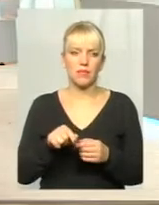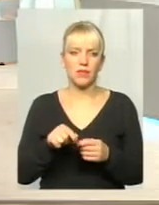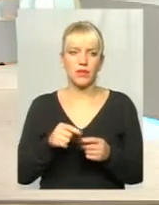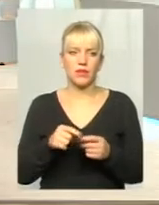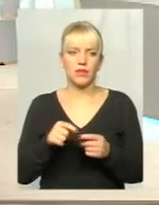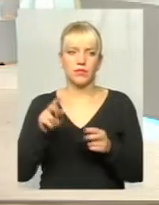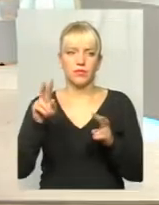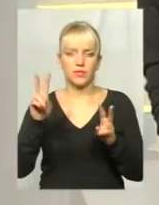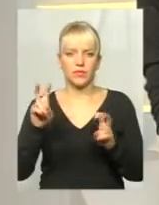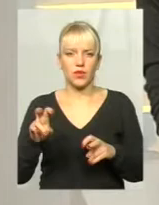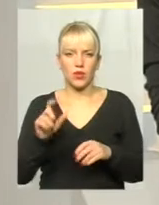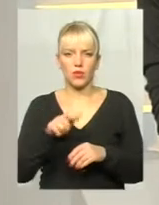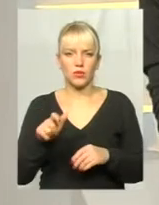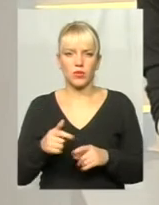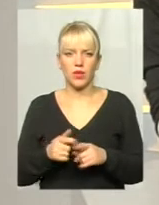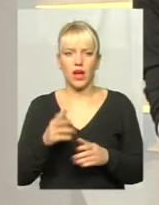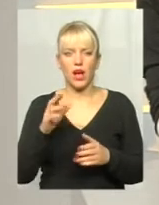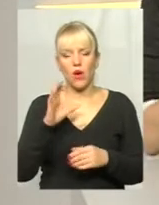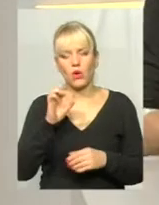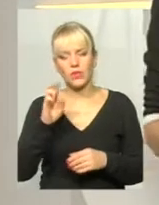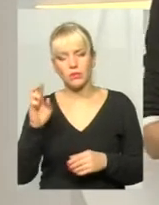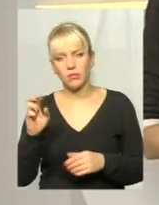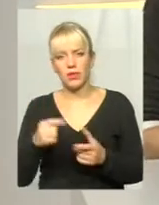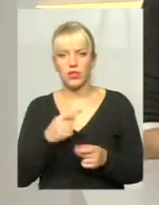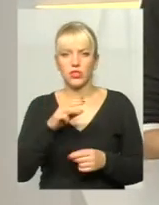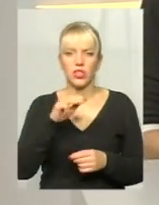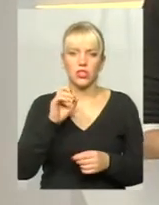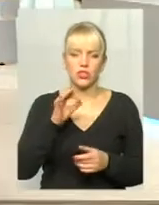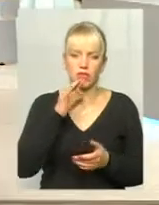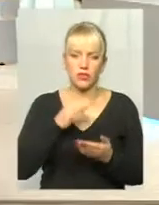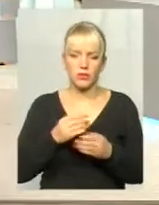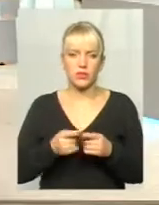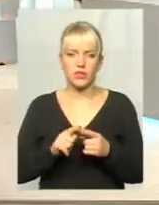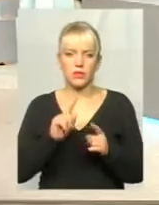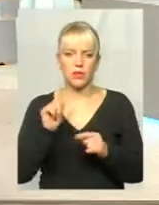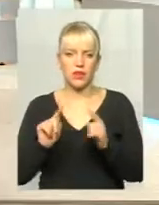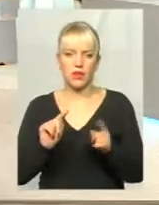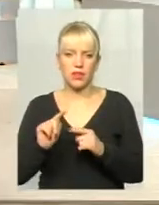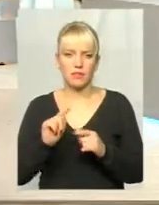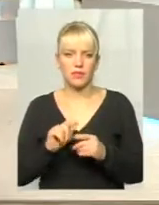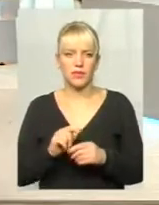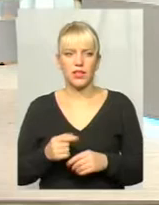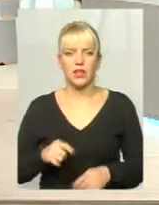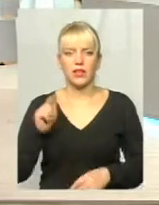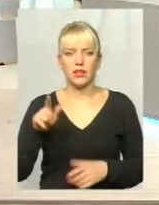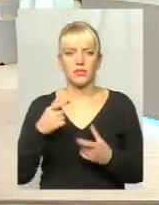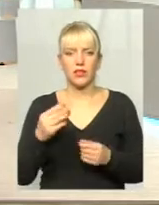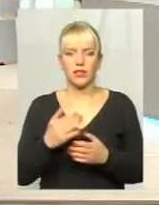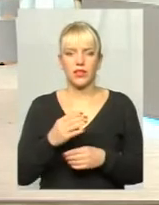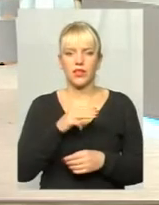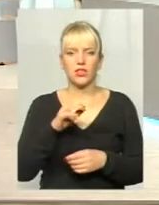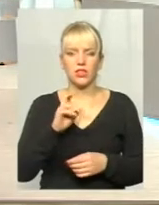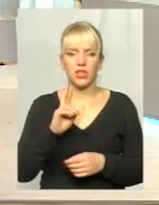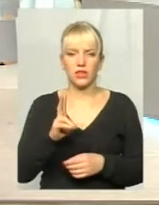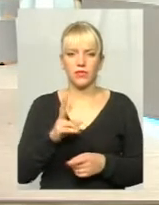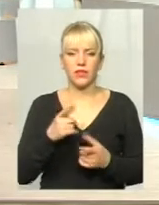відповідальність ОСББ і ЖЕК, чи управляюча компанія? Так, там, де є житлово-експлуатаційна